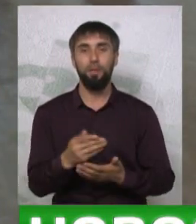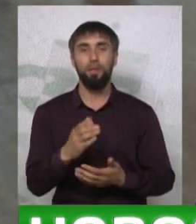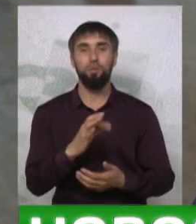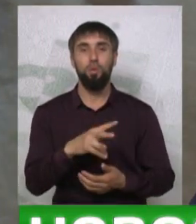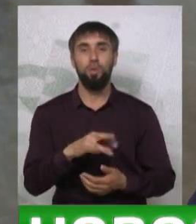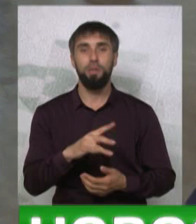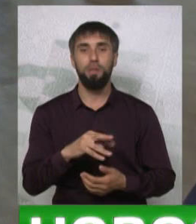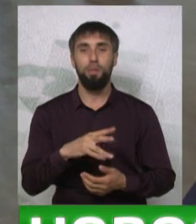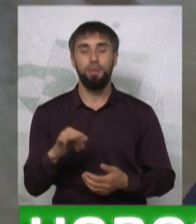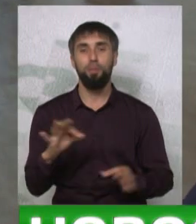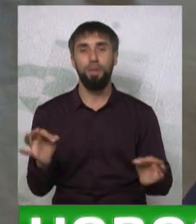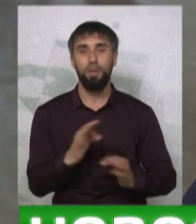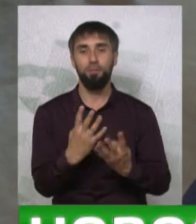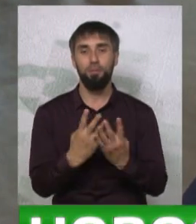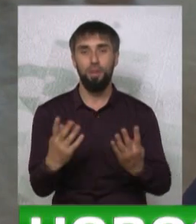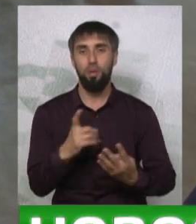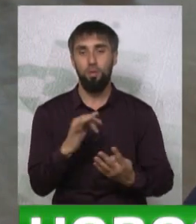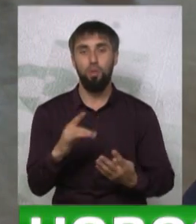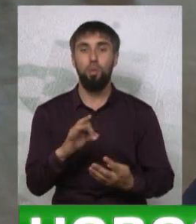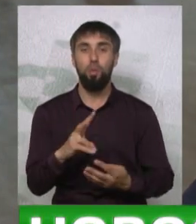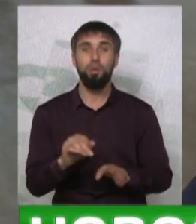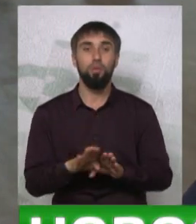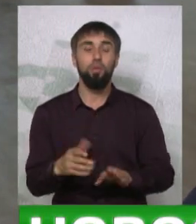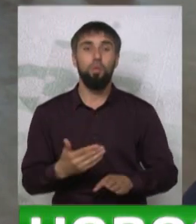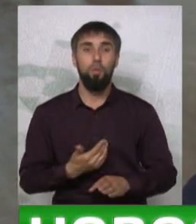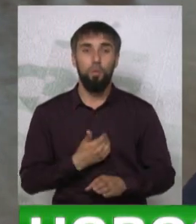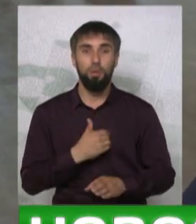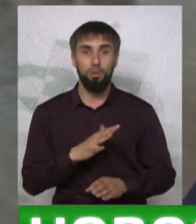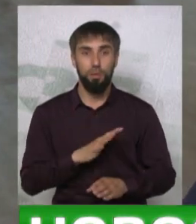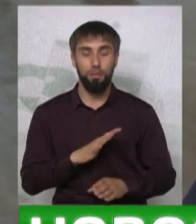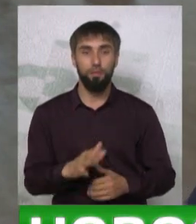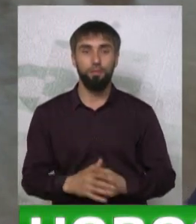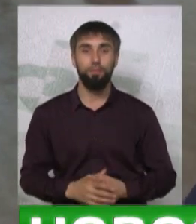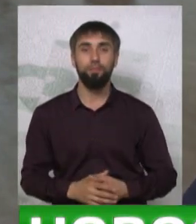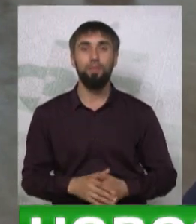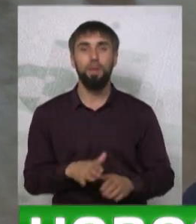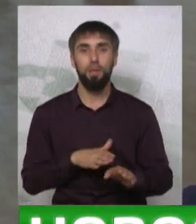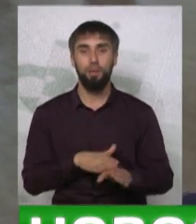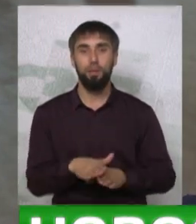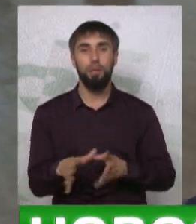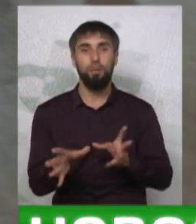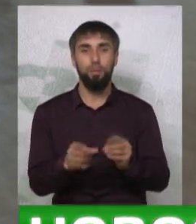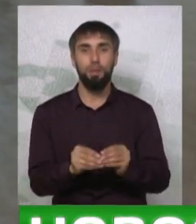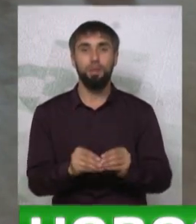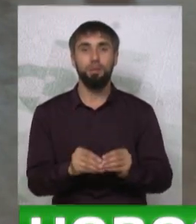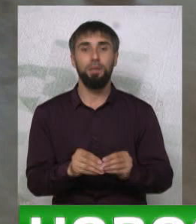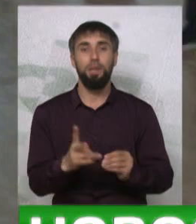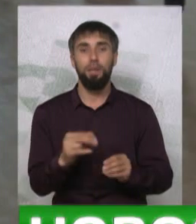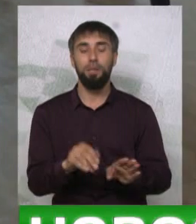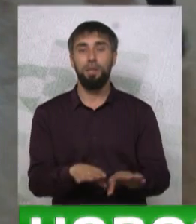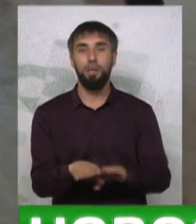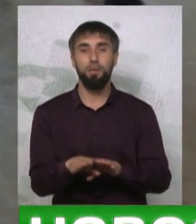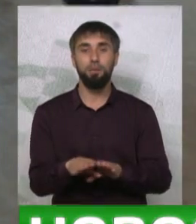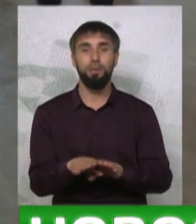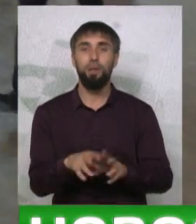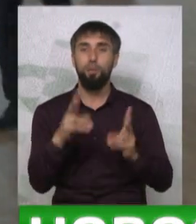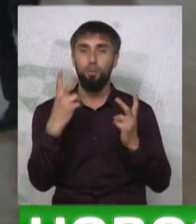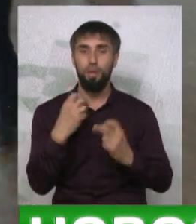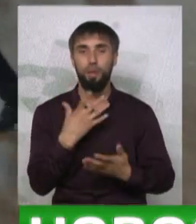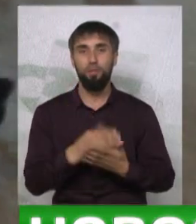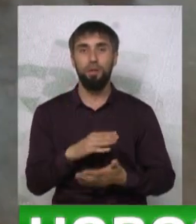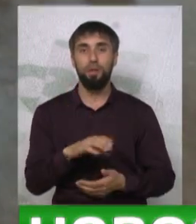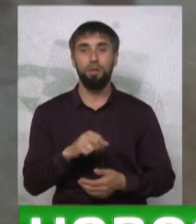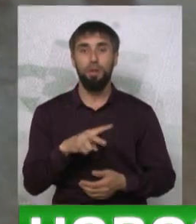солистами, Сонечка изъявила желание исполнить вместе с ними наравне, проверить свой